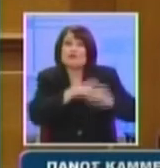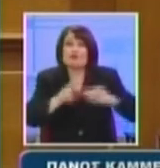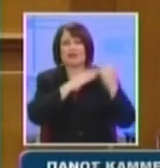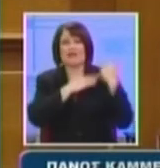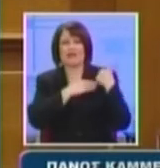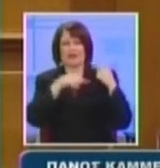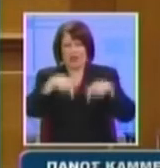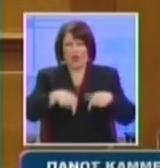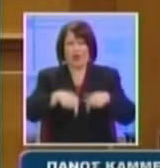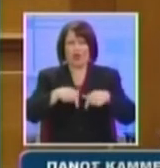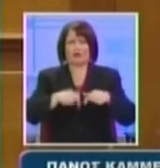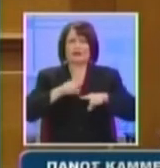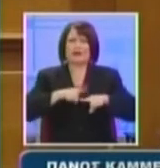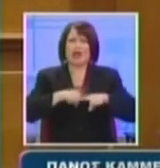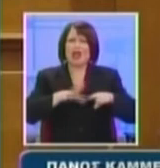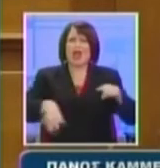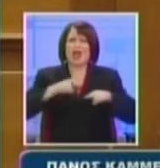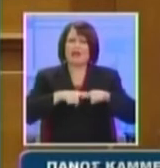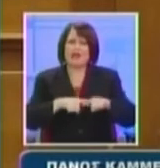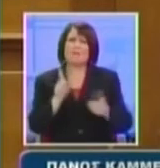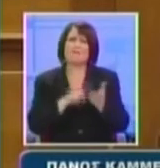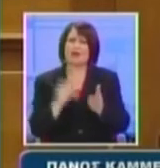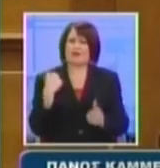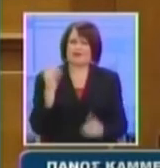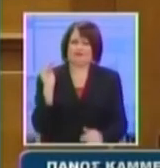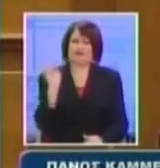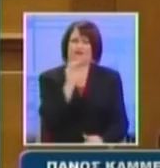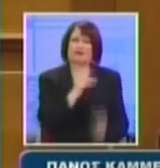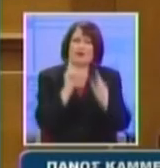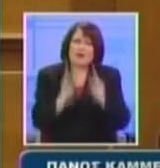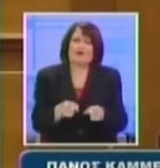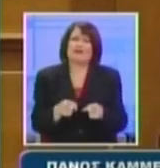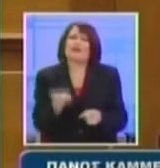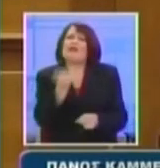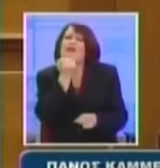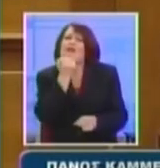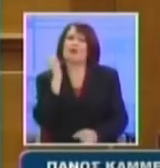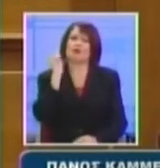εδώ καλείστε και καλούμεθα να αποφασίσουμε εάν αυτή τη λάθος